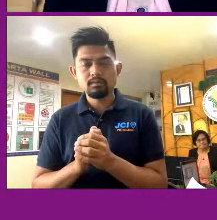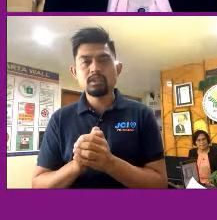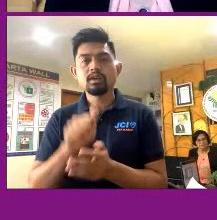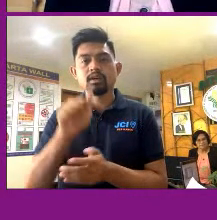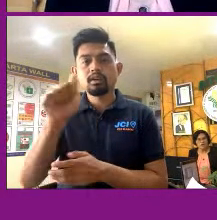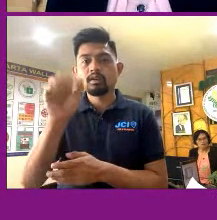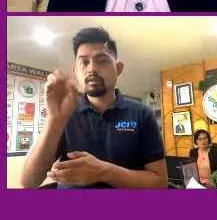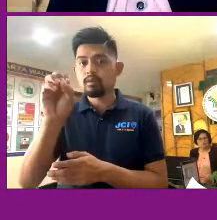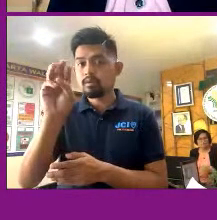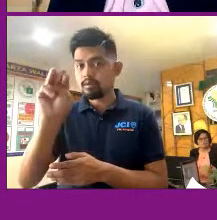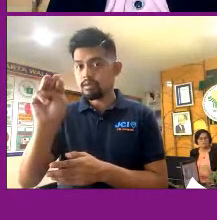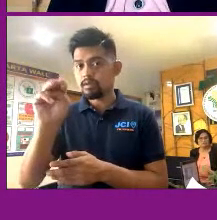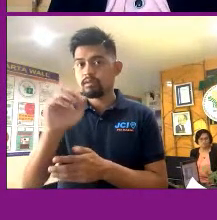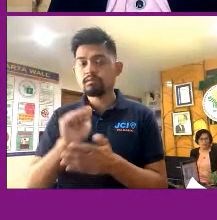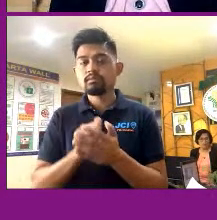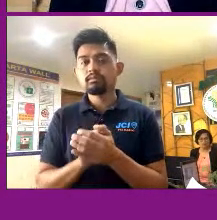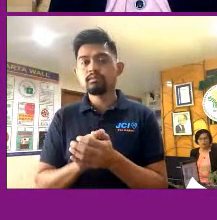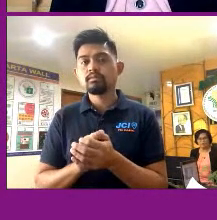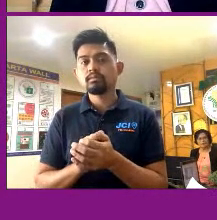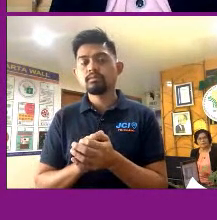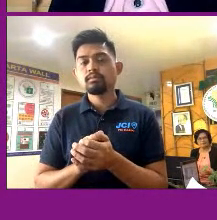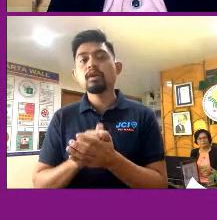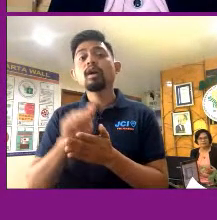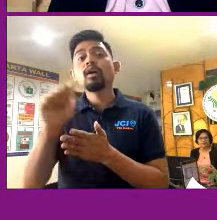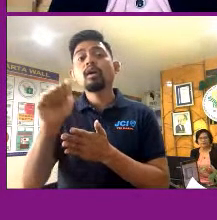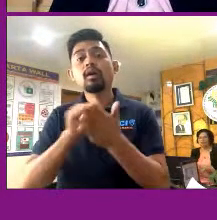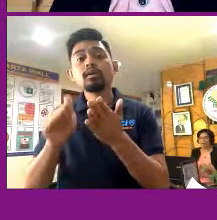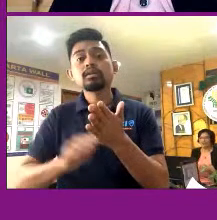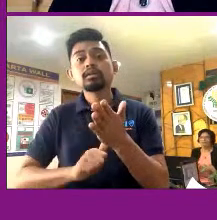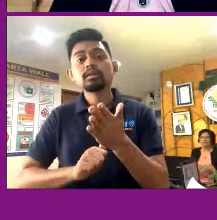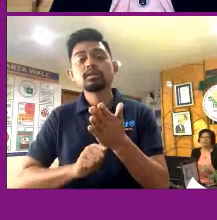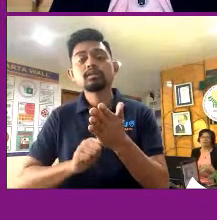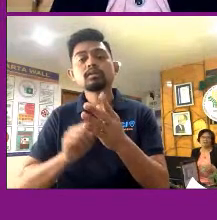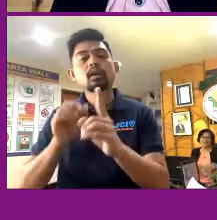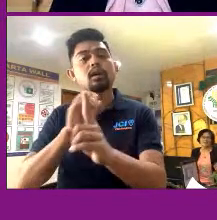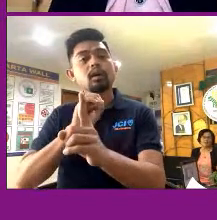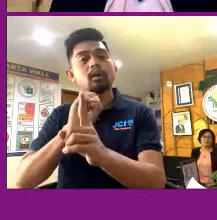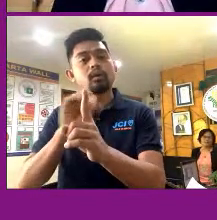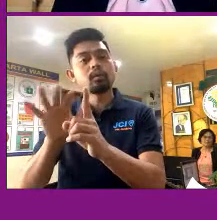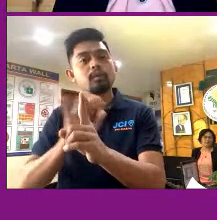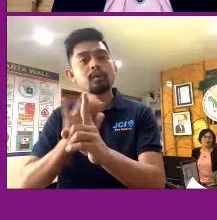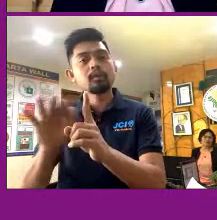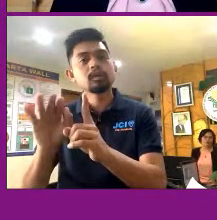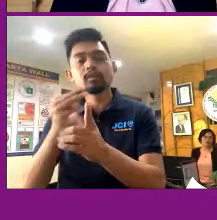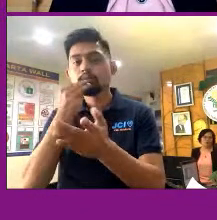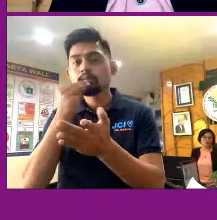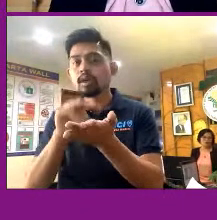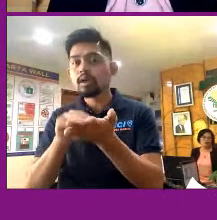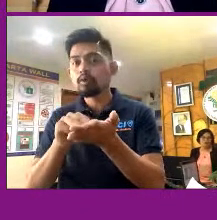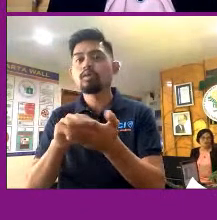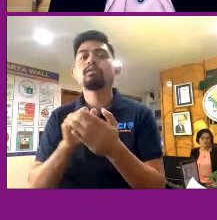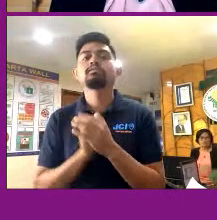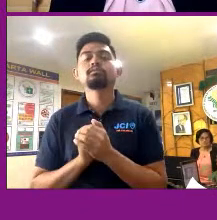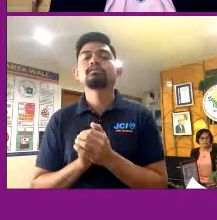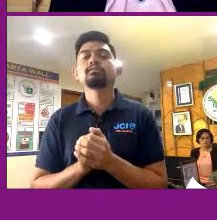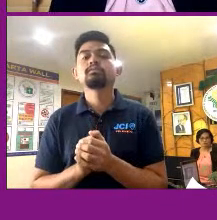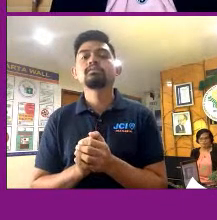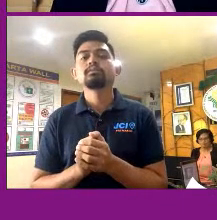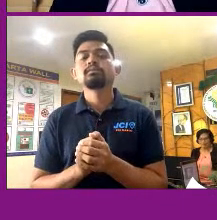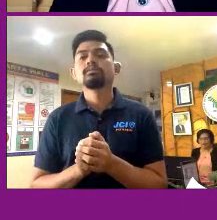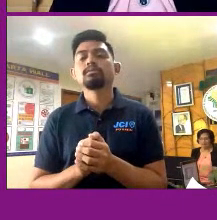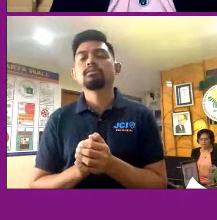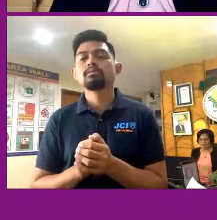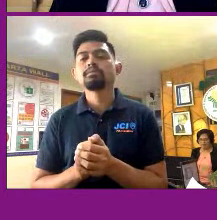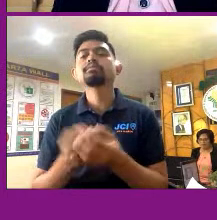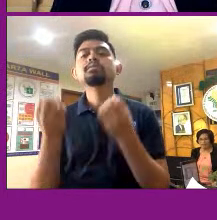AOM, Audit Observation Memo. Pag nag-submit ka ng inaano na to, baka na-delay na naman tayo ngayong taon. Kasi supposed